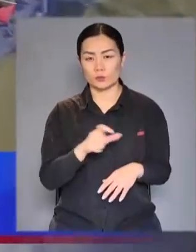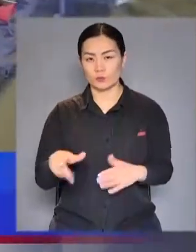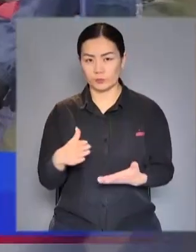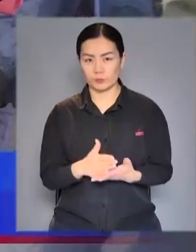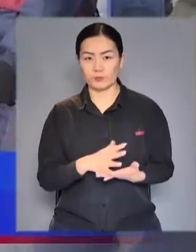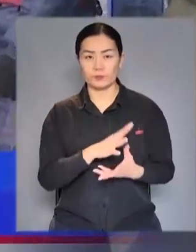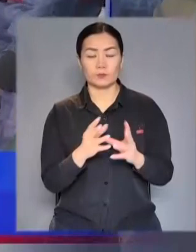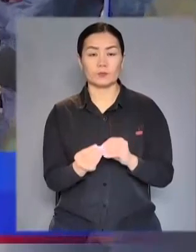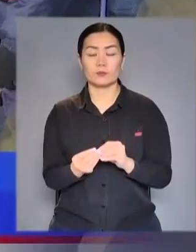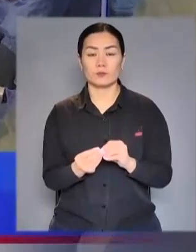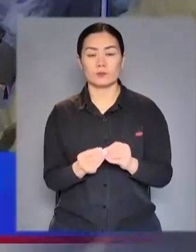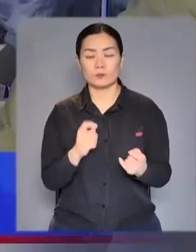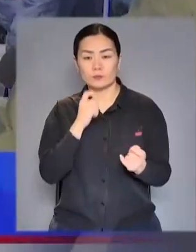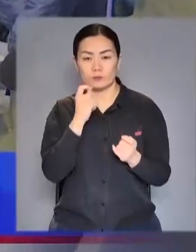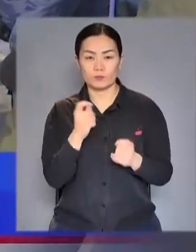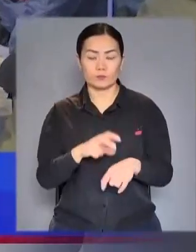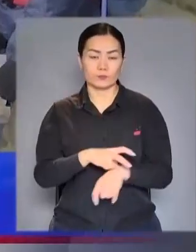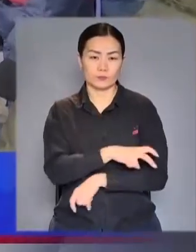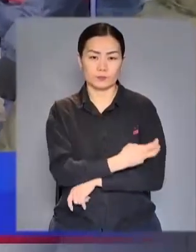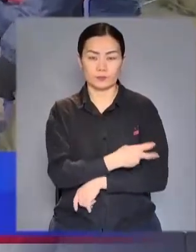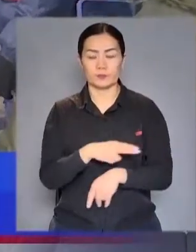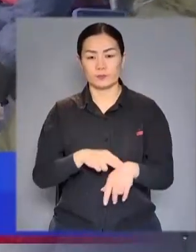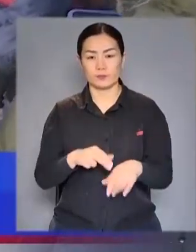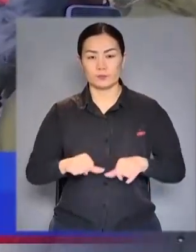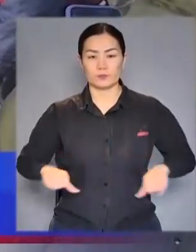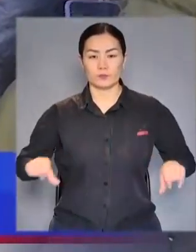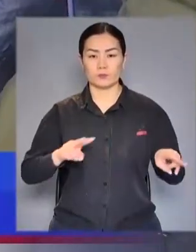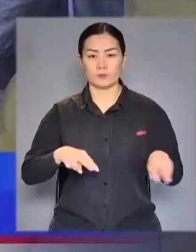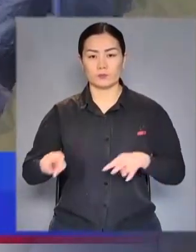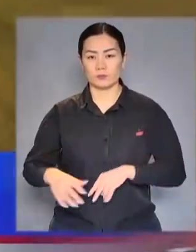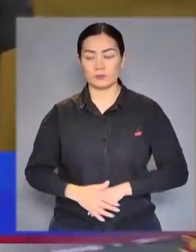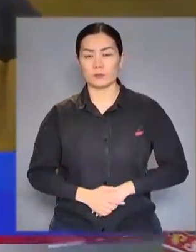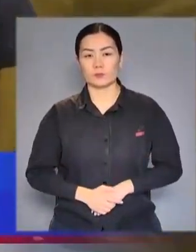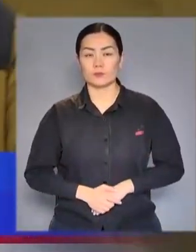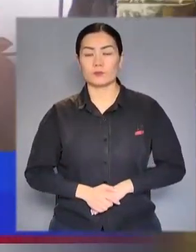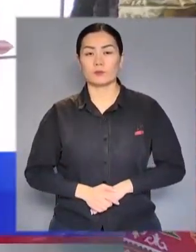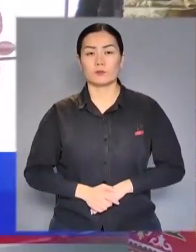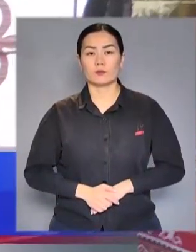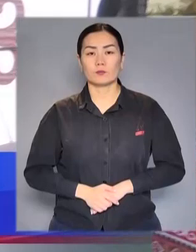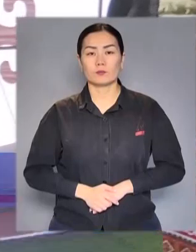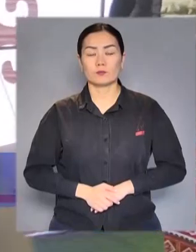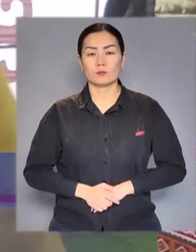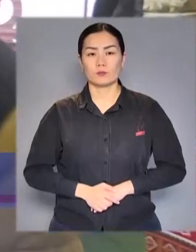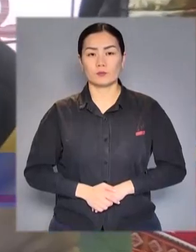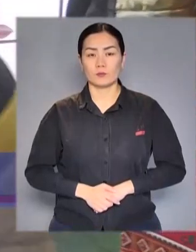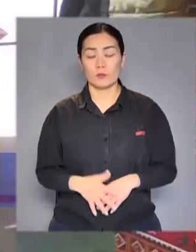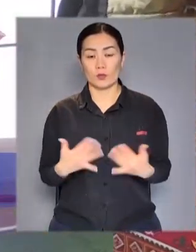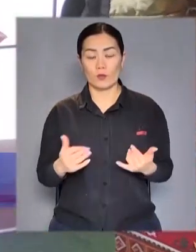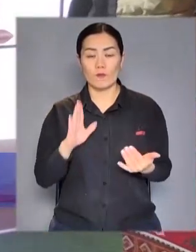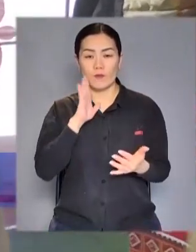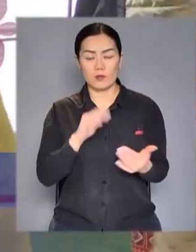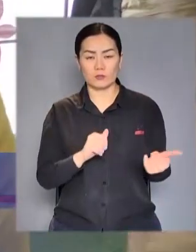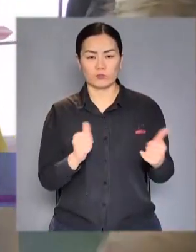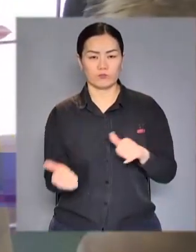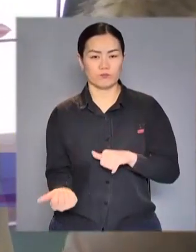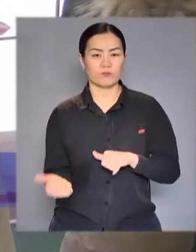қалың, олардың қауіпсіздігін дәрігерлер мен құтқарушылар бақылауда. Сегодня крещение. Бүгін шоқыну